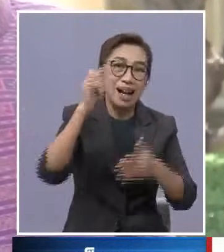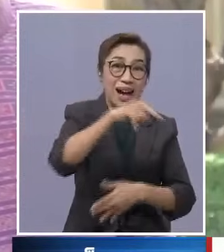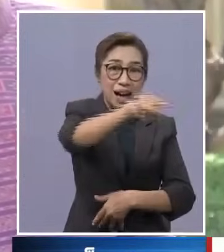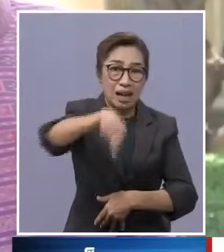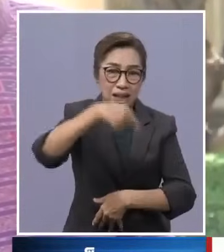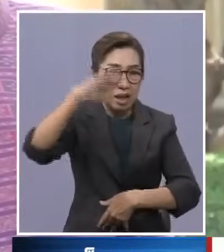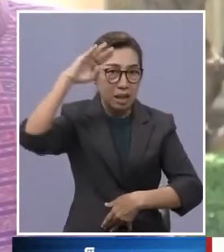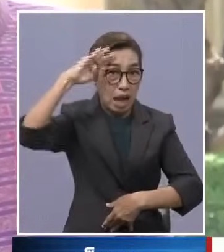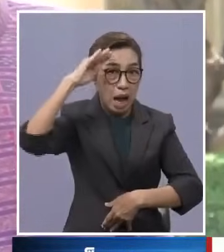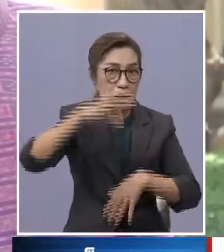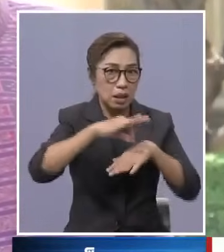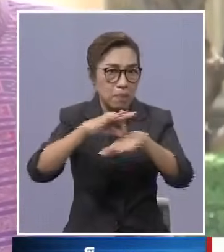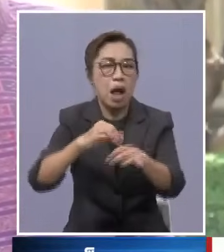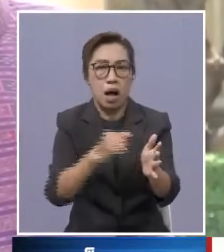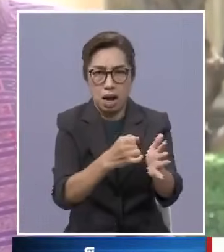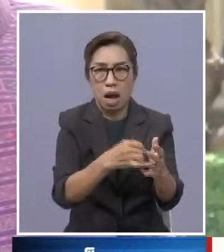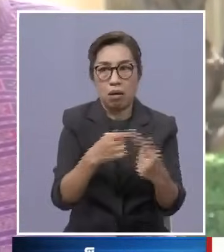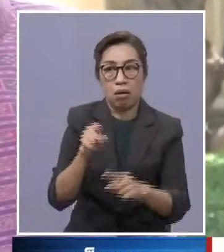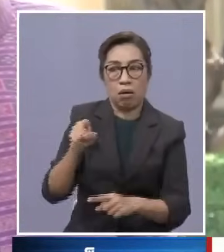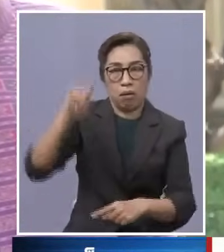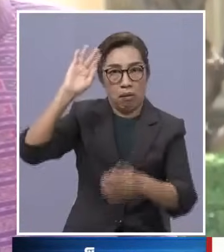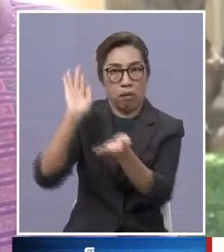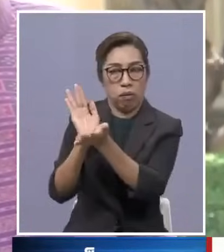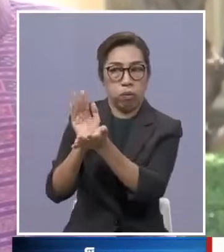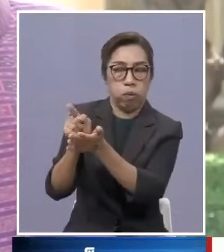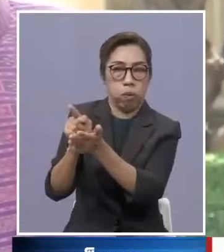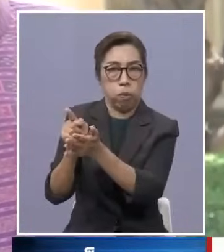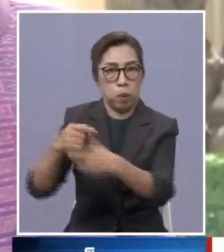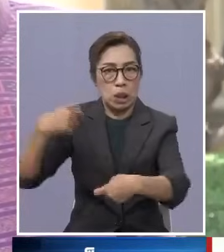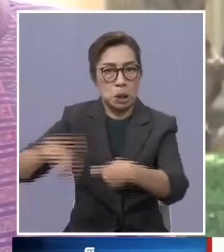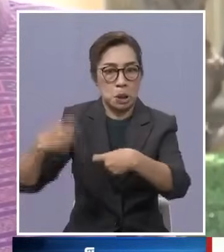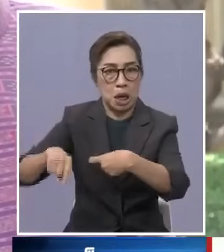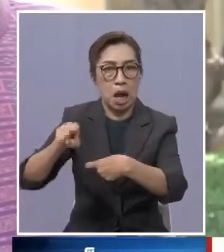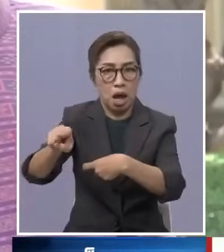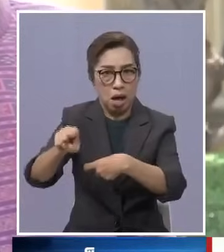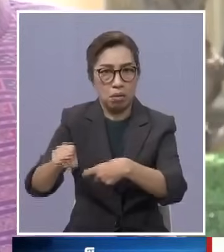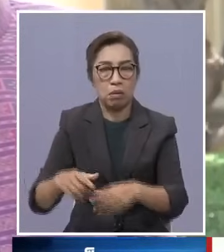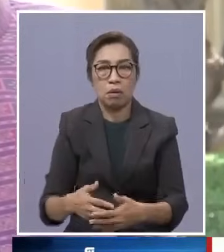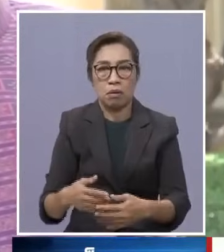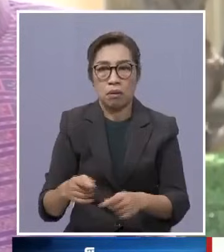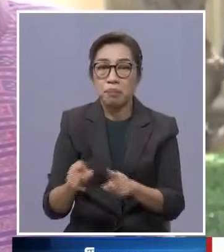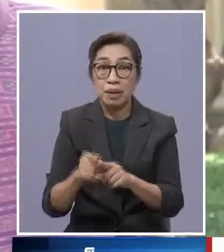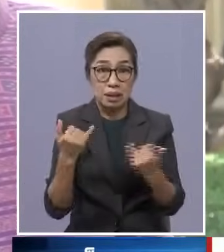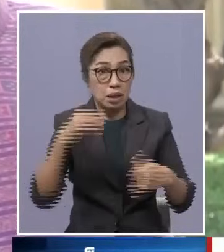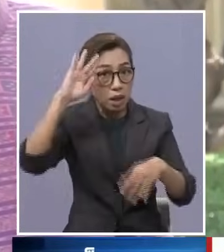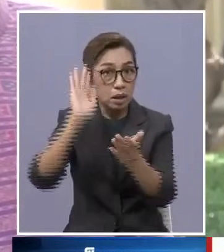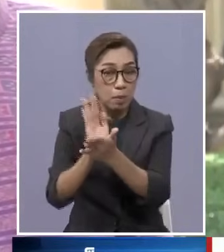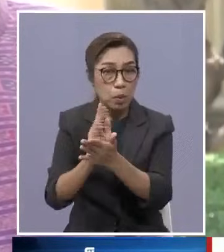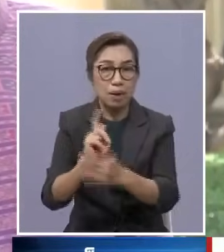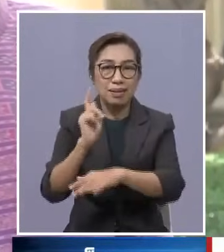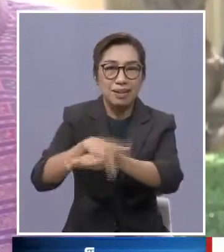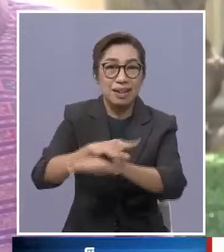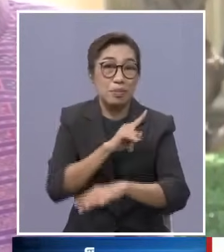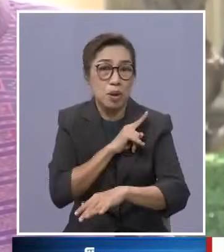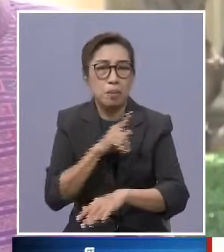ทธจักรสีกากีนั้นร้อนแรงหักเหลี่ยมเฉือนคมกันมากกว่าอย่างปีนี้มีเหตุการณ์ตำรวจไซเบอร์ชุดปฏิบัติการพิเศษนี่แหละ